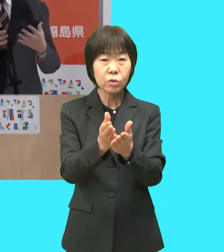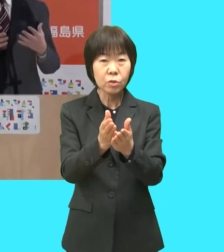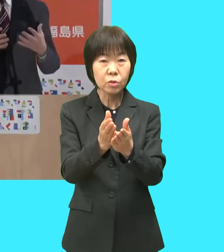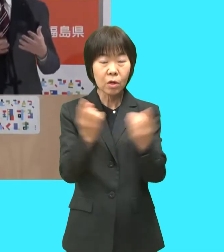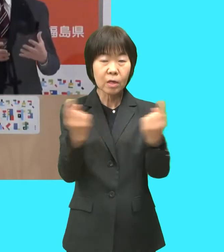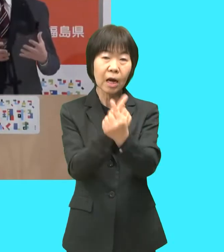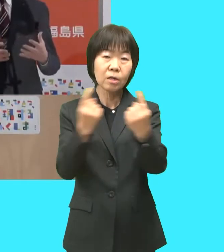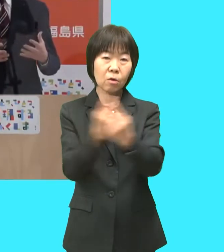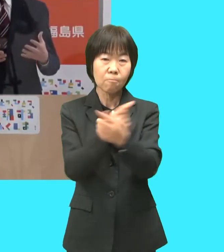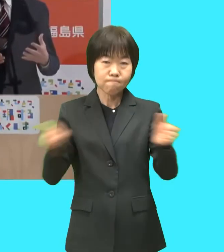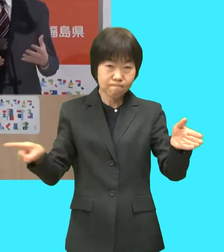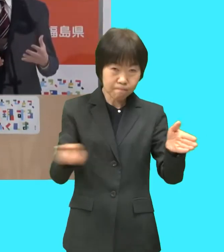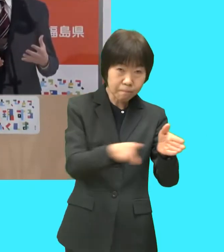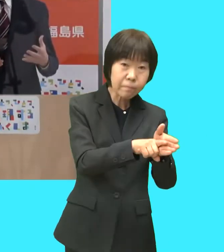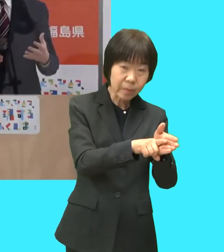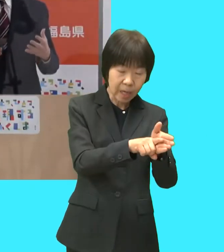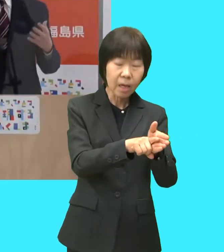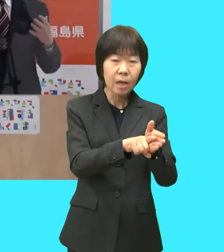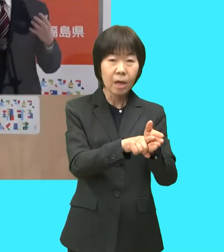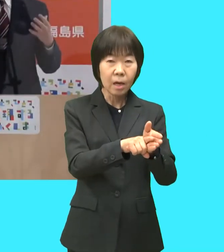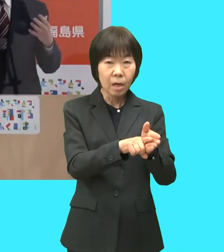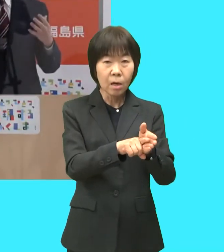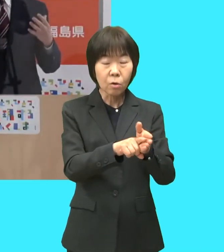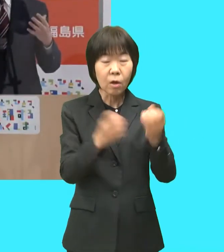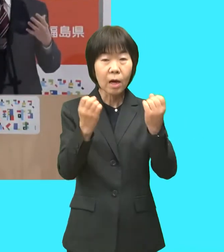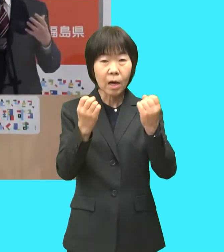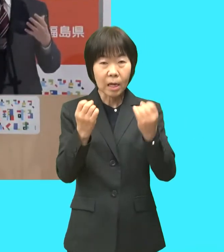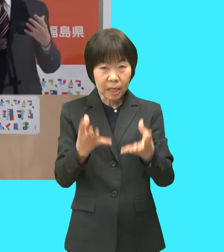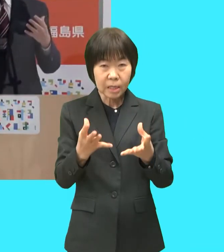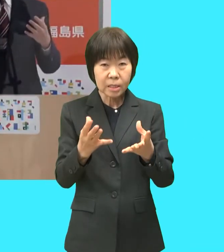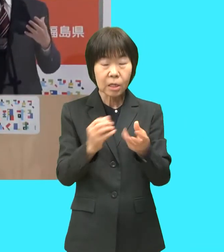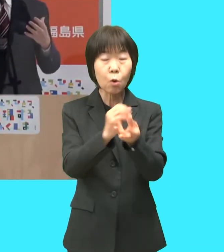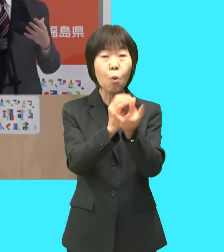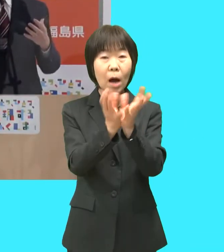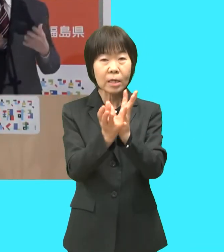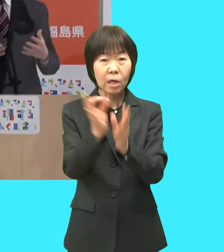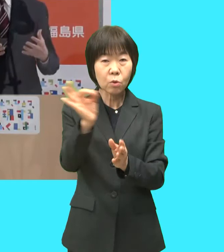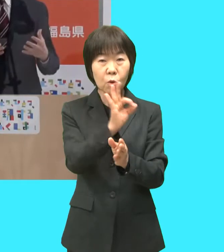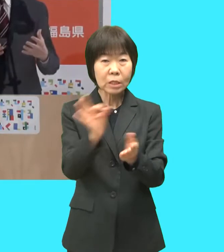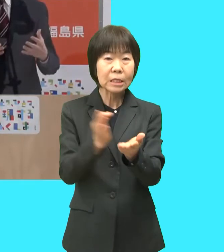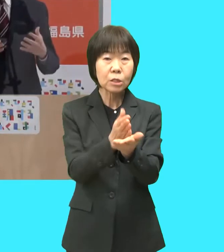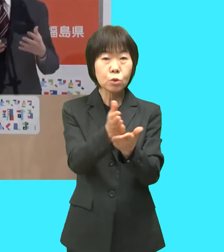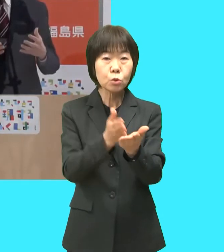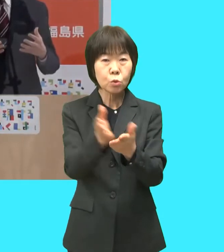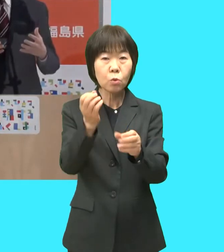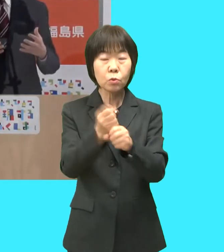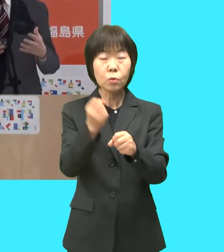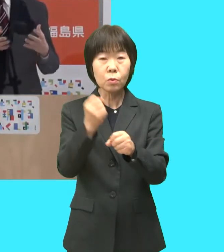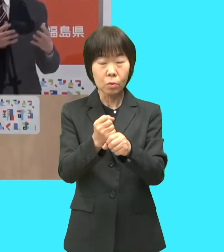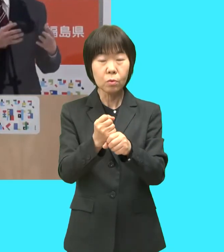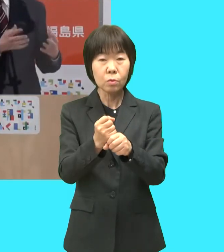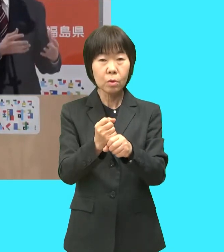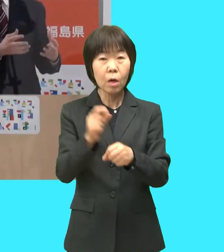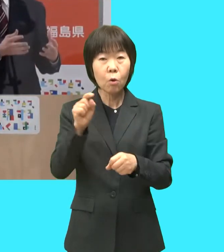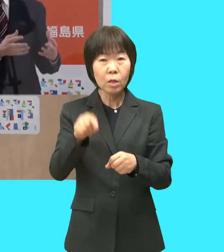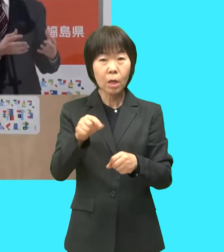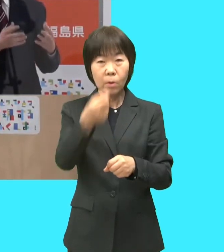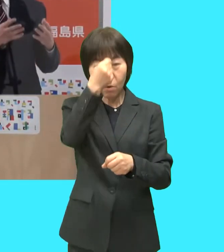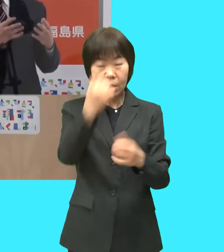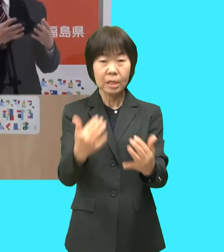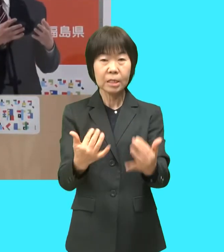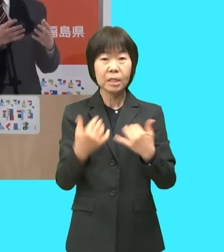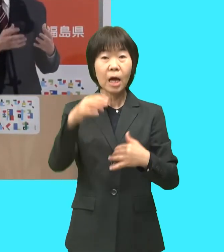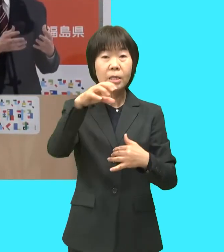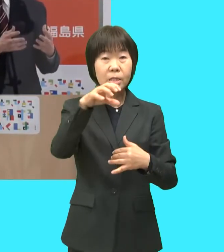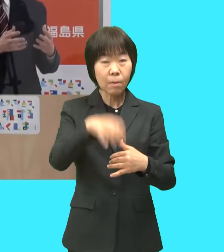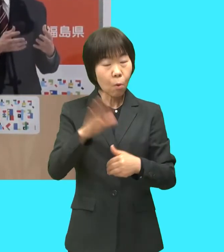かけてやってきて、そしてこの新しいお花の品種を作る、でまたこういったもの被災地でもゆくゆ